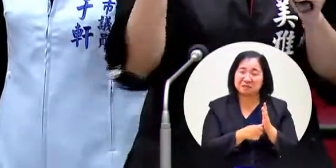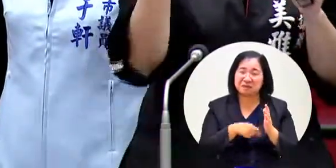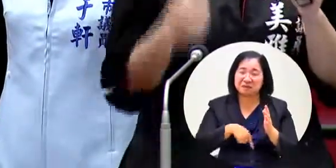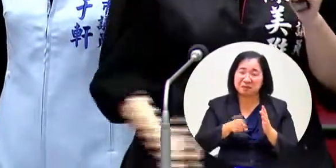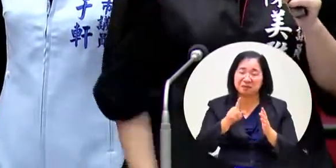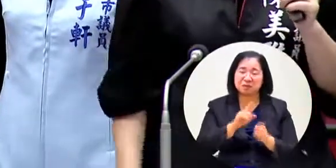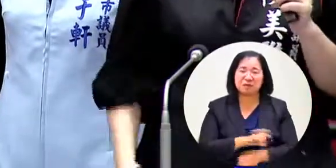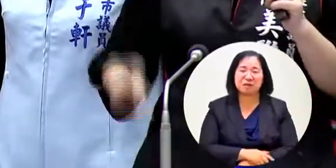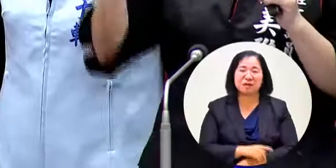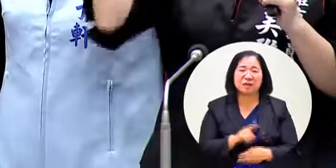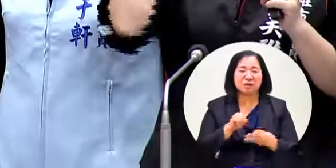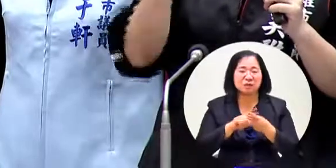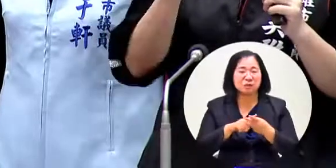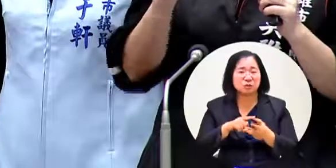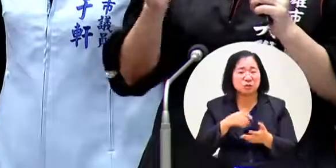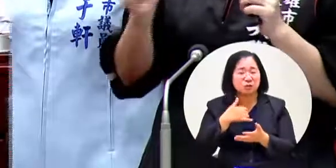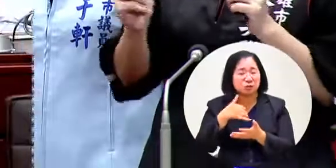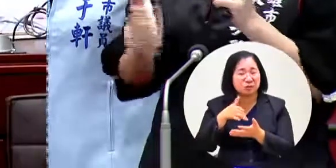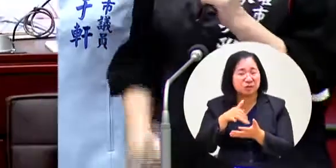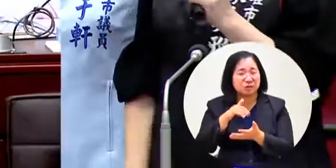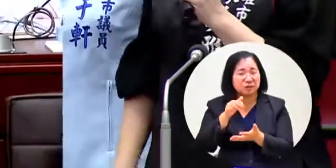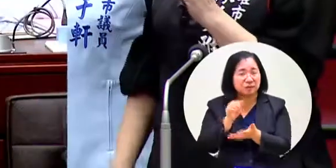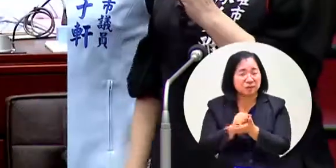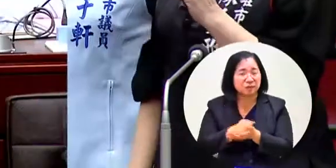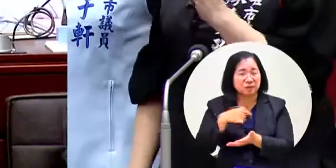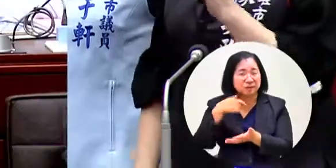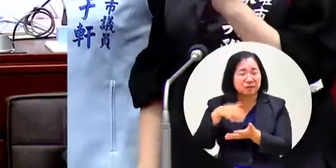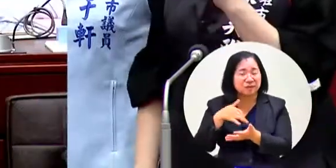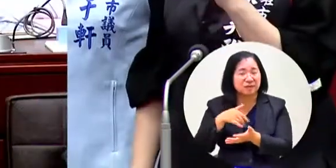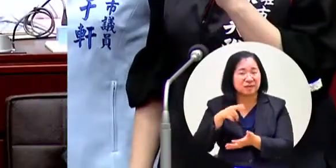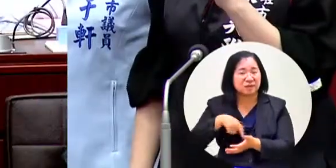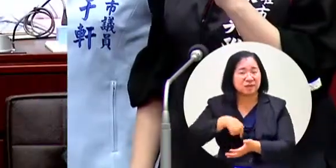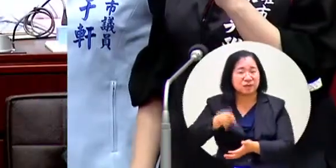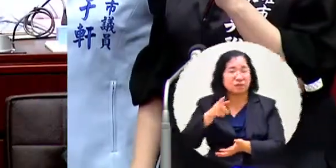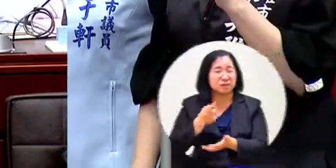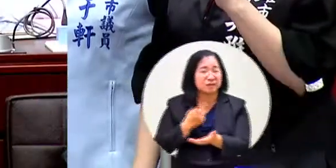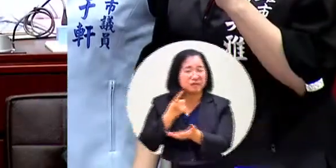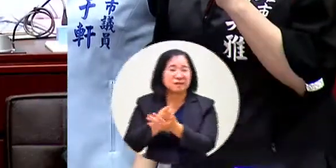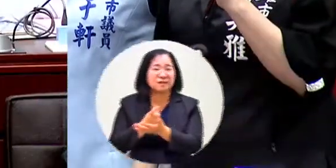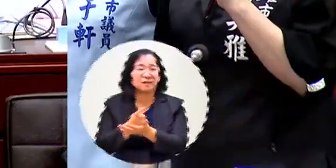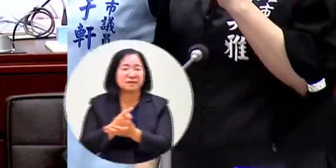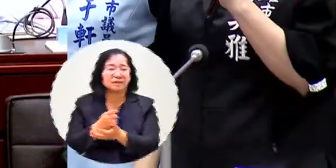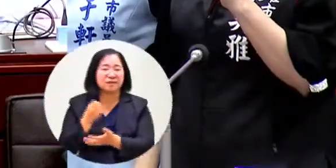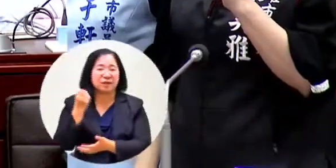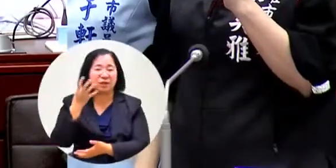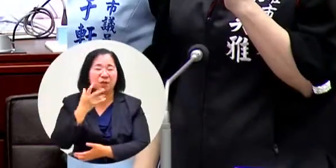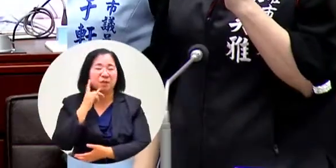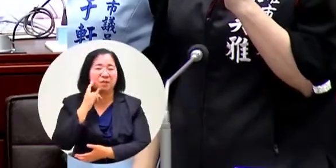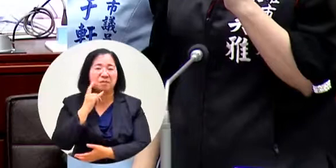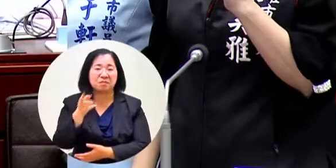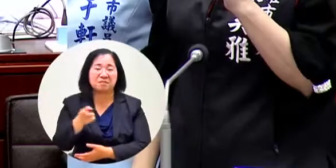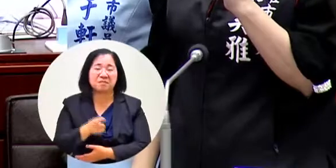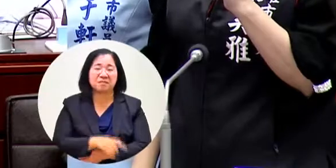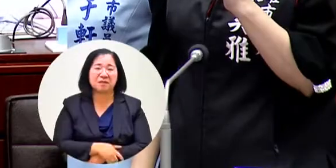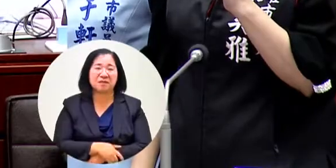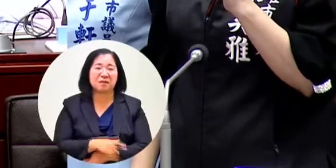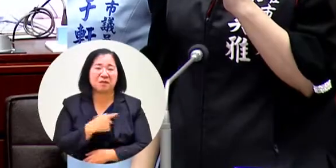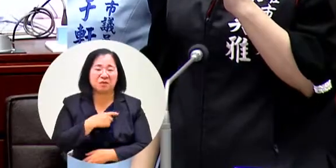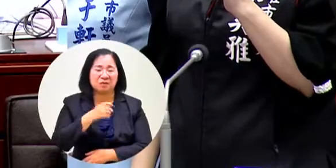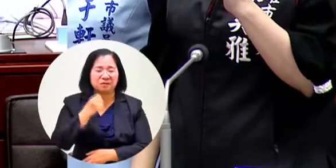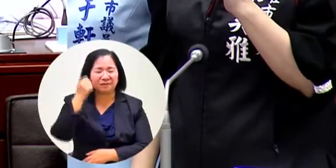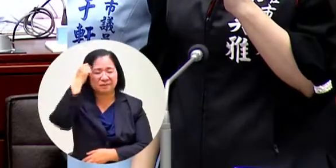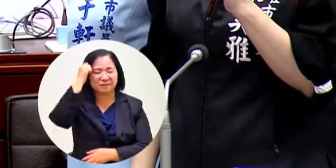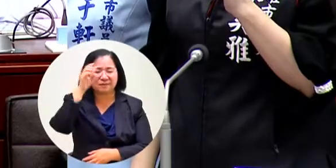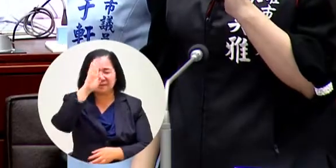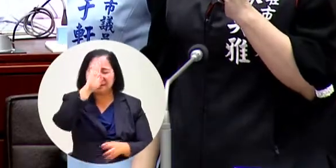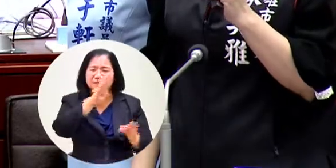了，可是我真的不太记得啊。 好，那请问一下你去哦，来您，您就坐下来了哈。好，那我请您